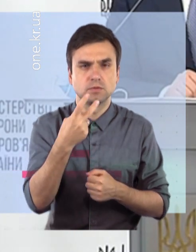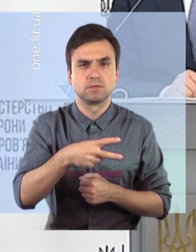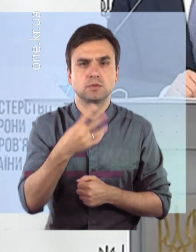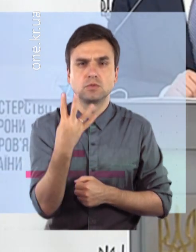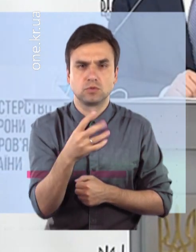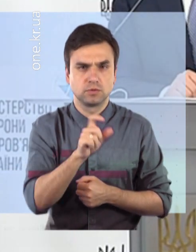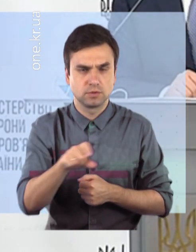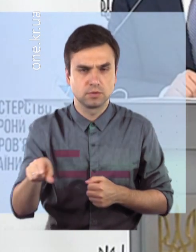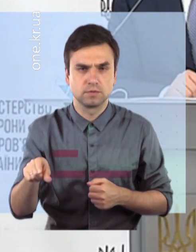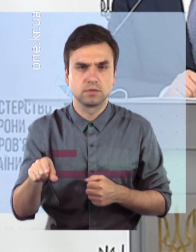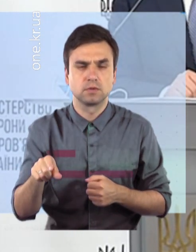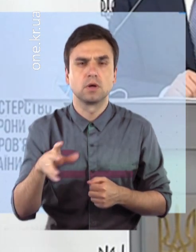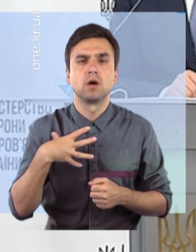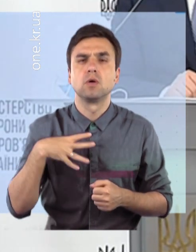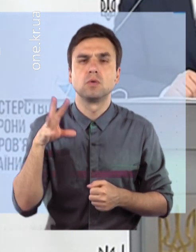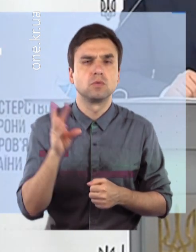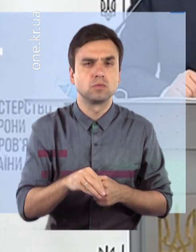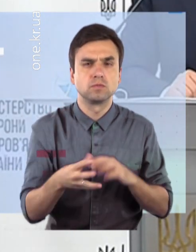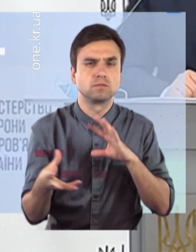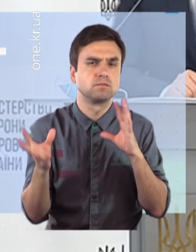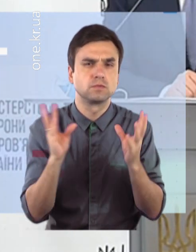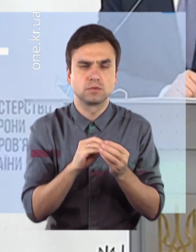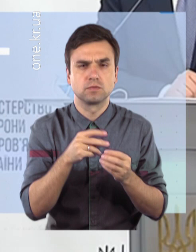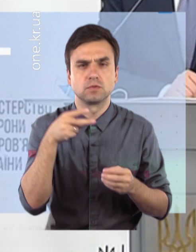52524 пацієнта, а летальних випадків